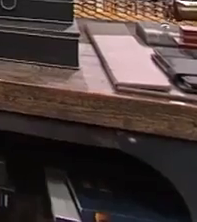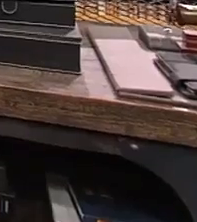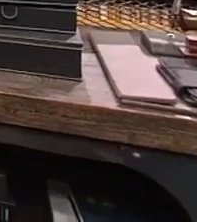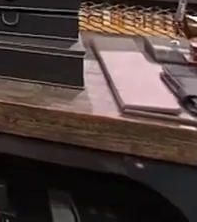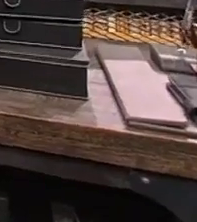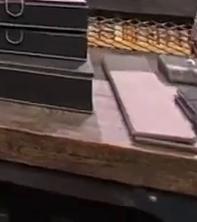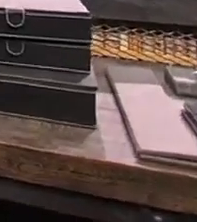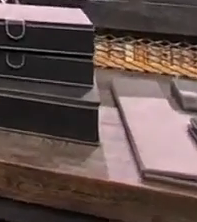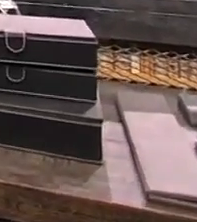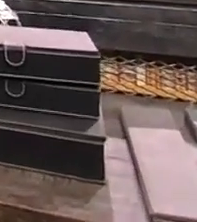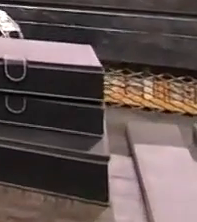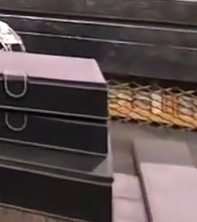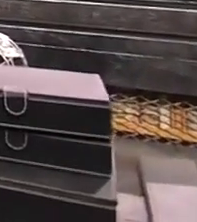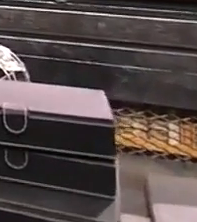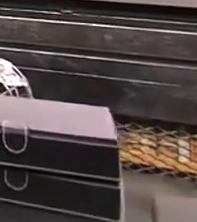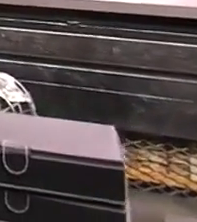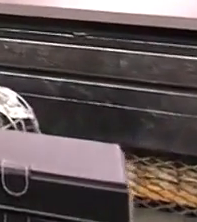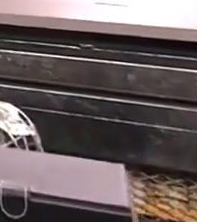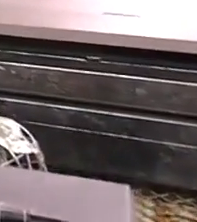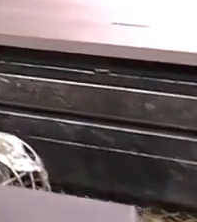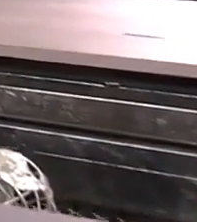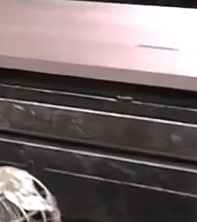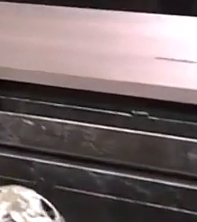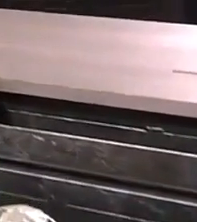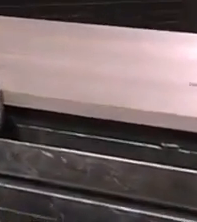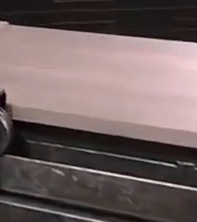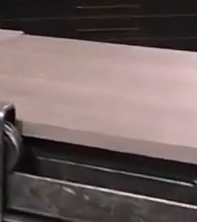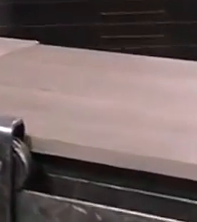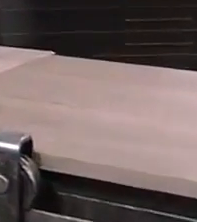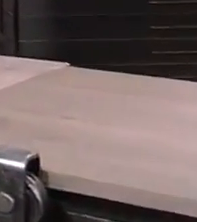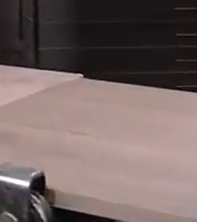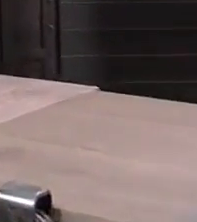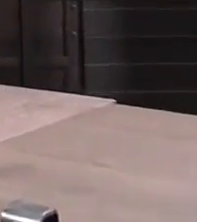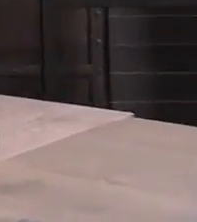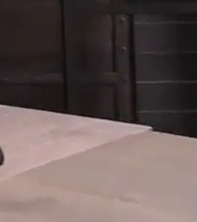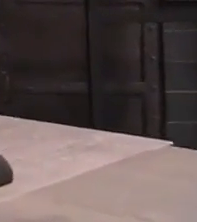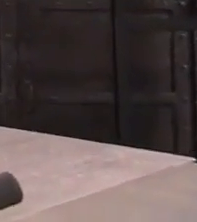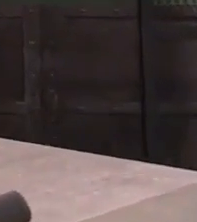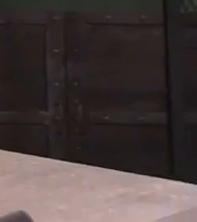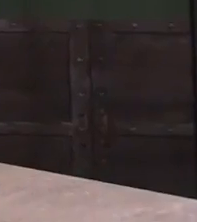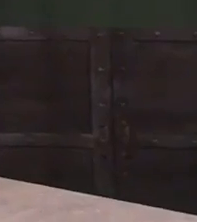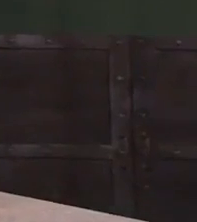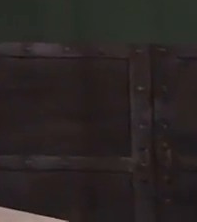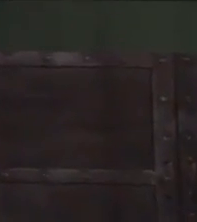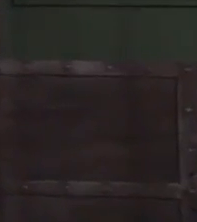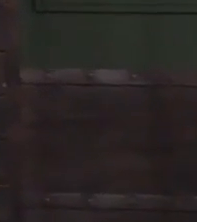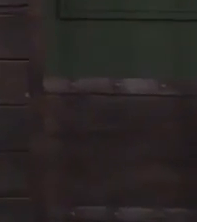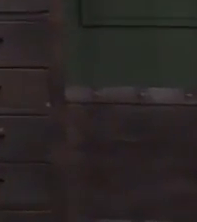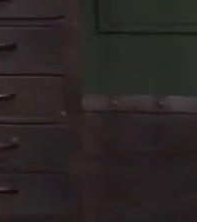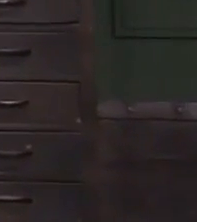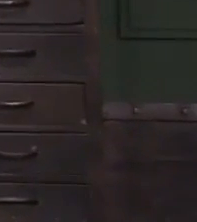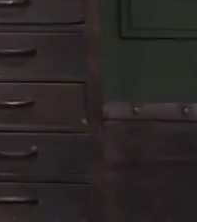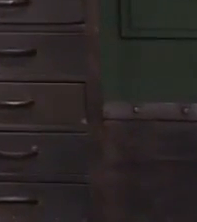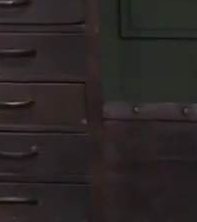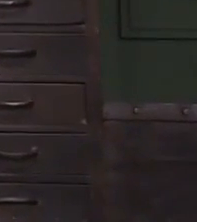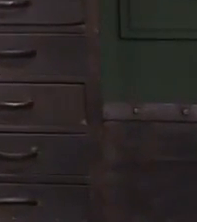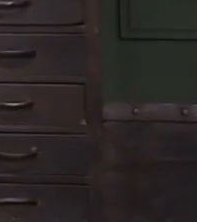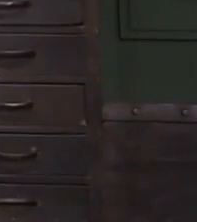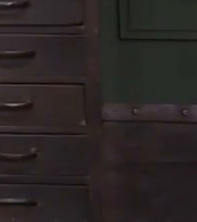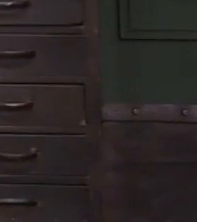알겠습니다이 사건의 진실을 추적하고 싶으십니까 그렇다면 사반 채널을 구독해주세요 지금까지 이자연